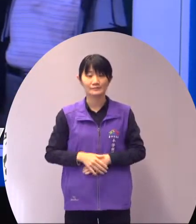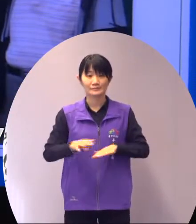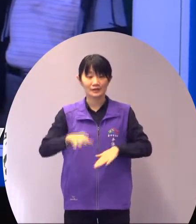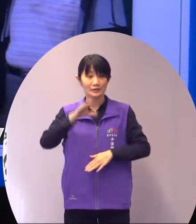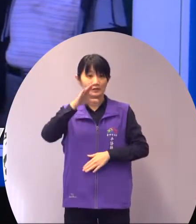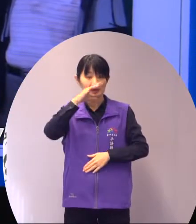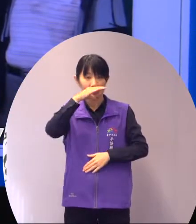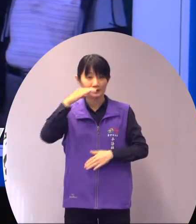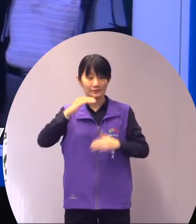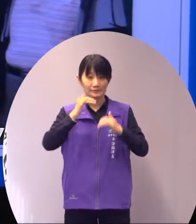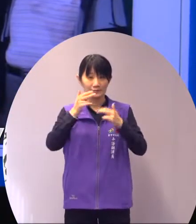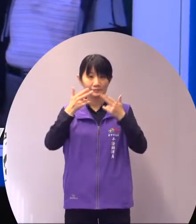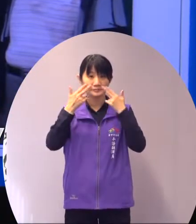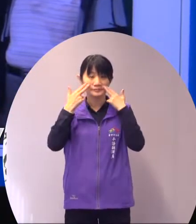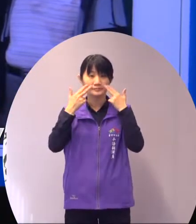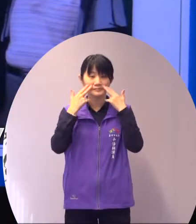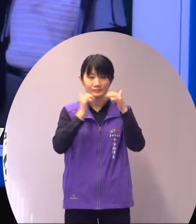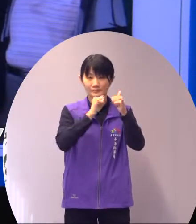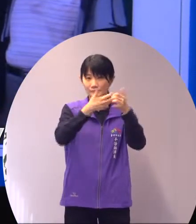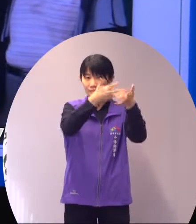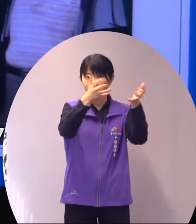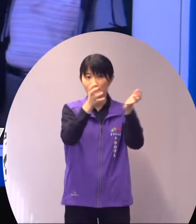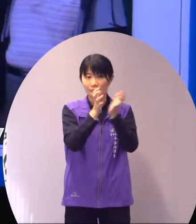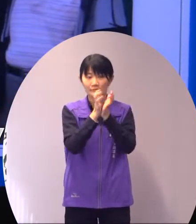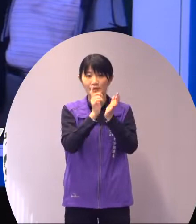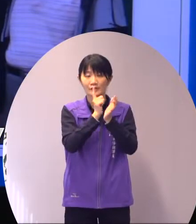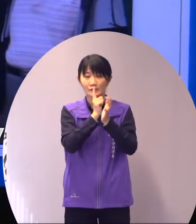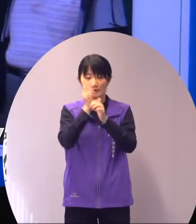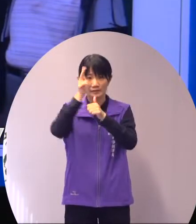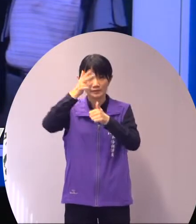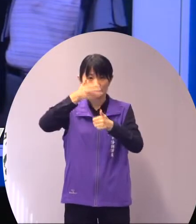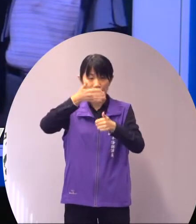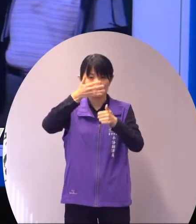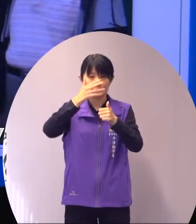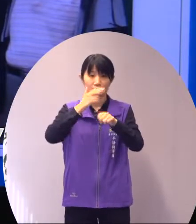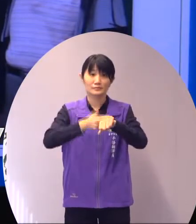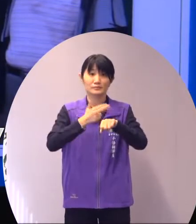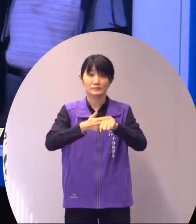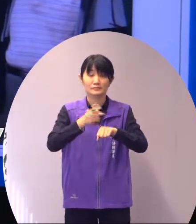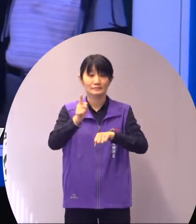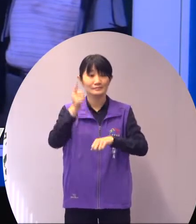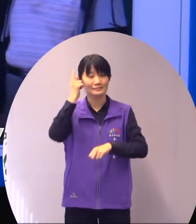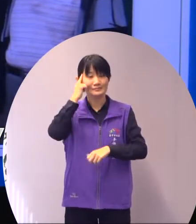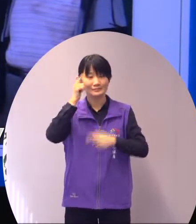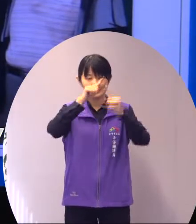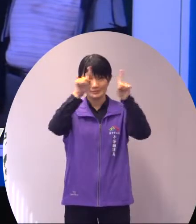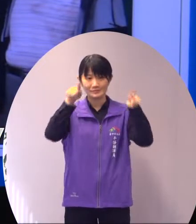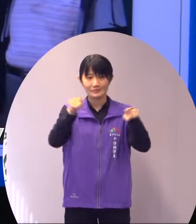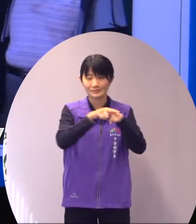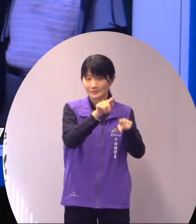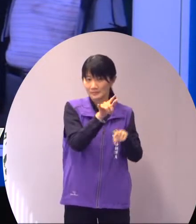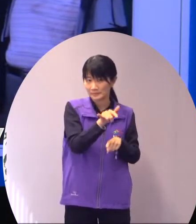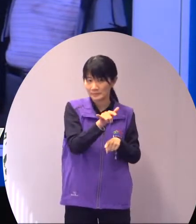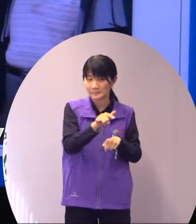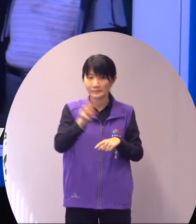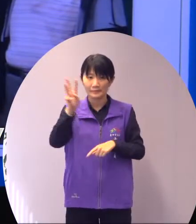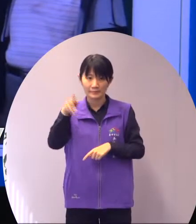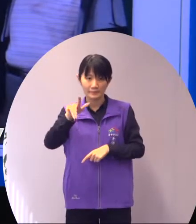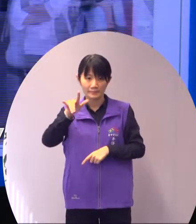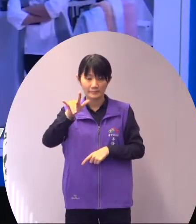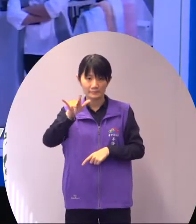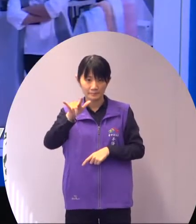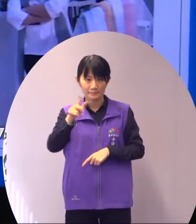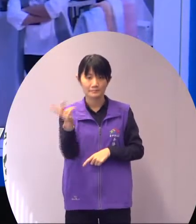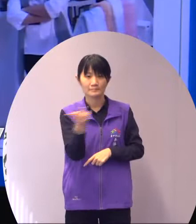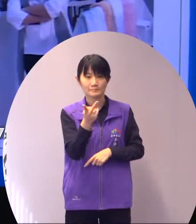泰雅族斯科亚群传统口述传统的保存艺师有詹坤煌艺师及廖英柱艺师两